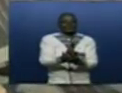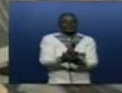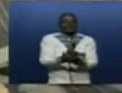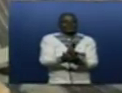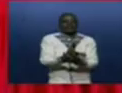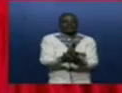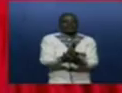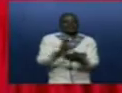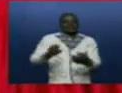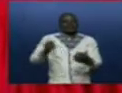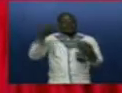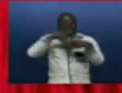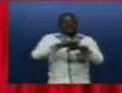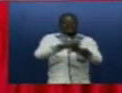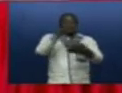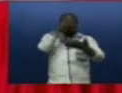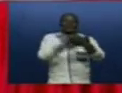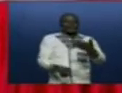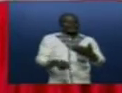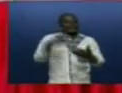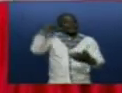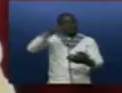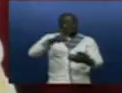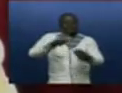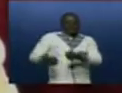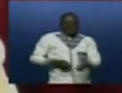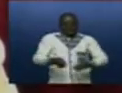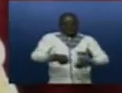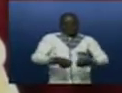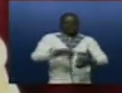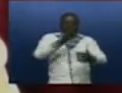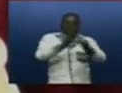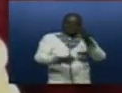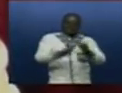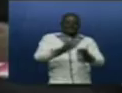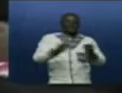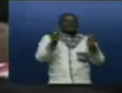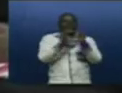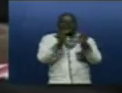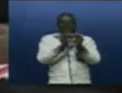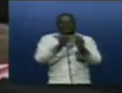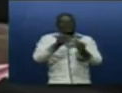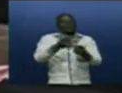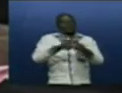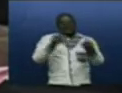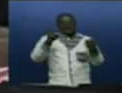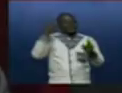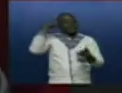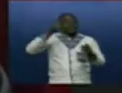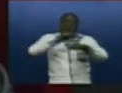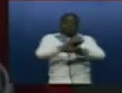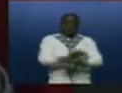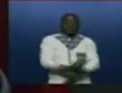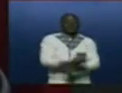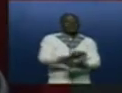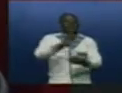L'intégrité, une valeur indispensable à l'administration d'une justice équitable, mais bien des fois, loin des habitudes des magistrats.